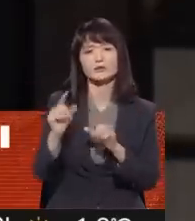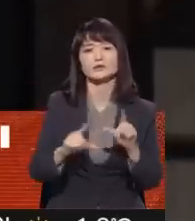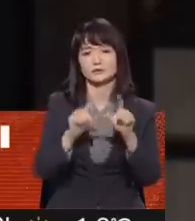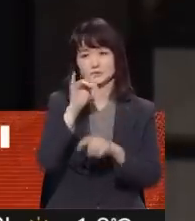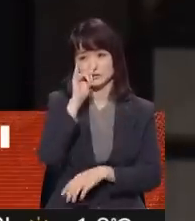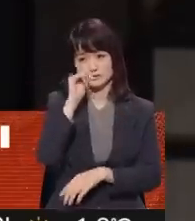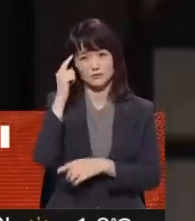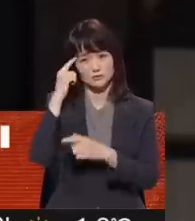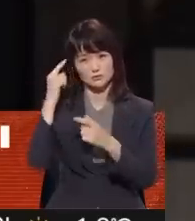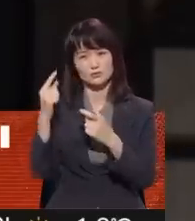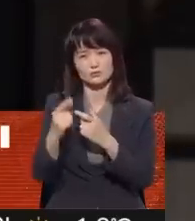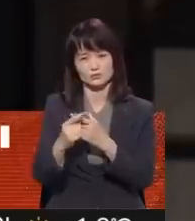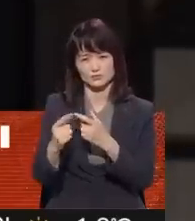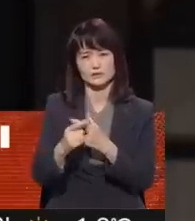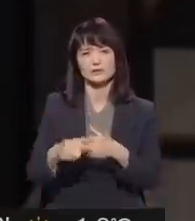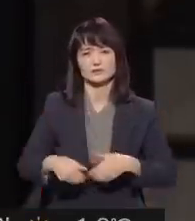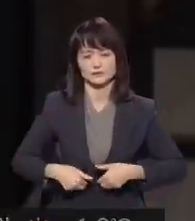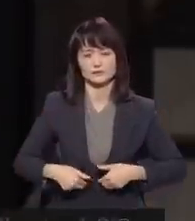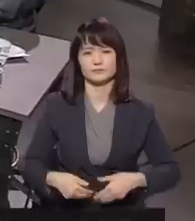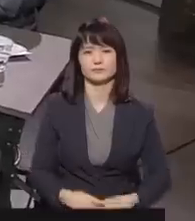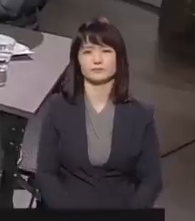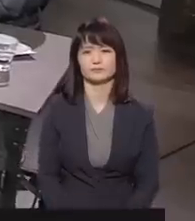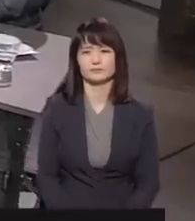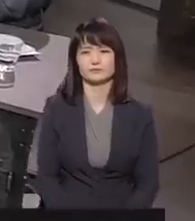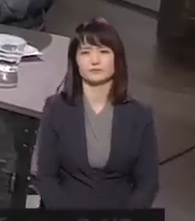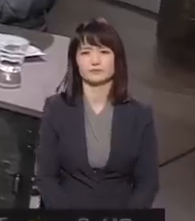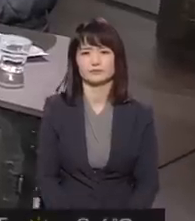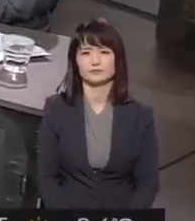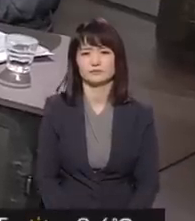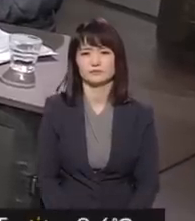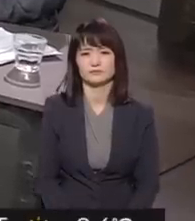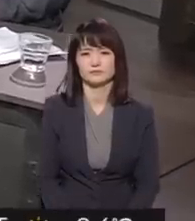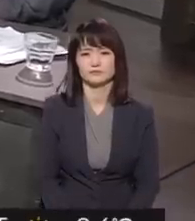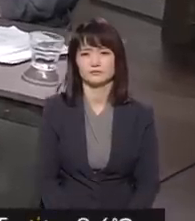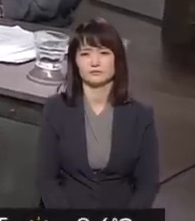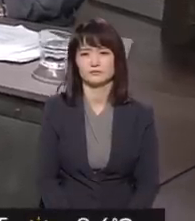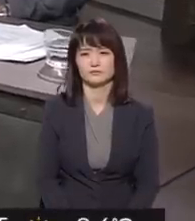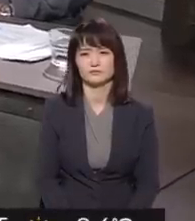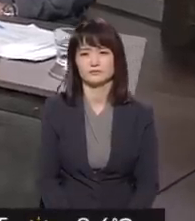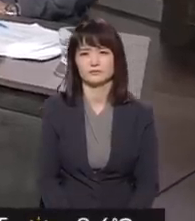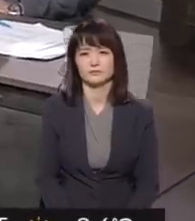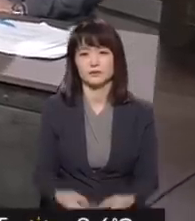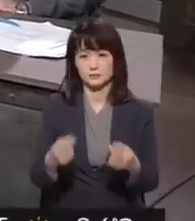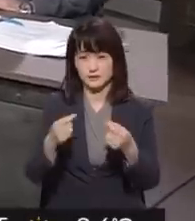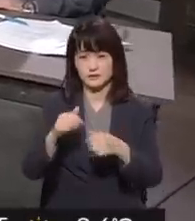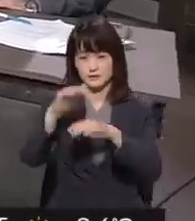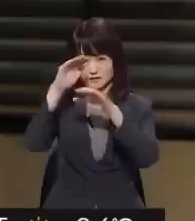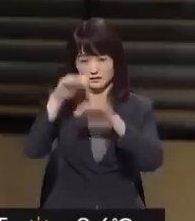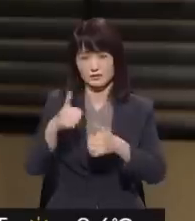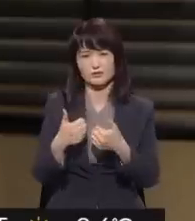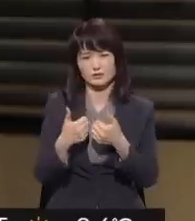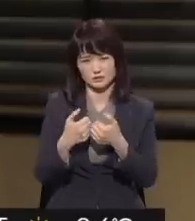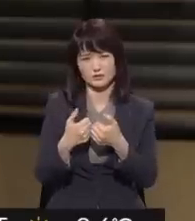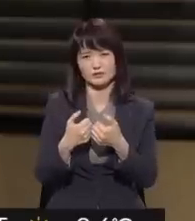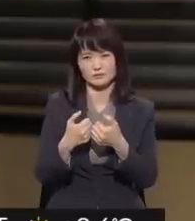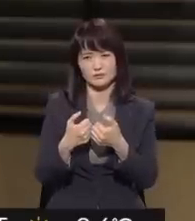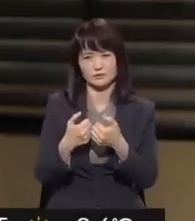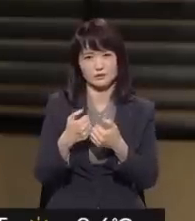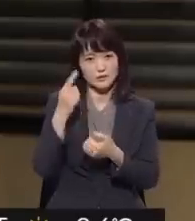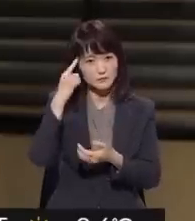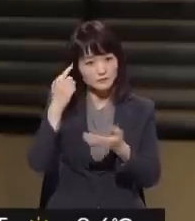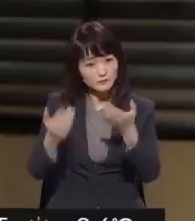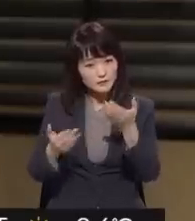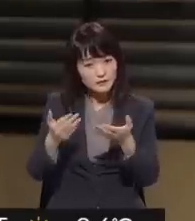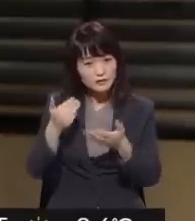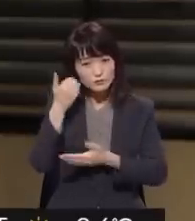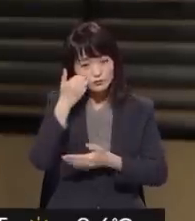수 있을지 고민할 때가 아닌가 싶습니다 참 고민이 됩니다 저도 뭐 이런 상담도 많이 하고 하는데 그 판단은 결국 이제